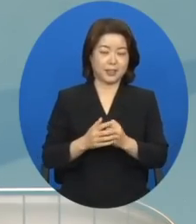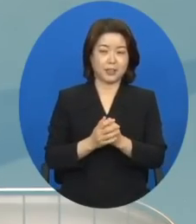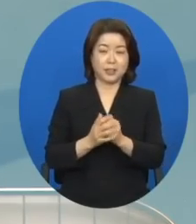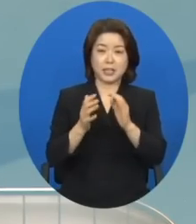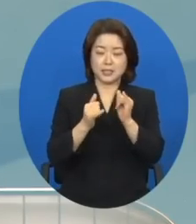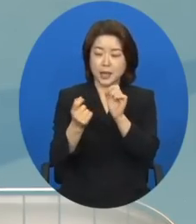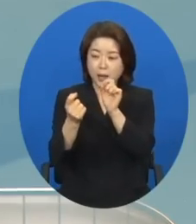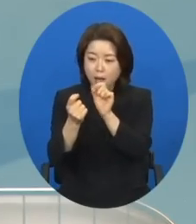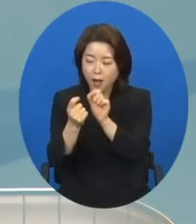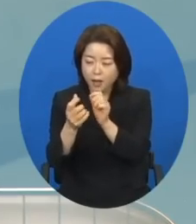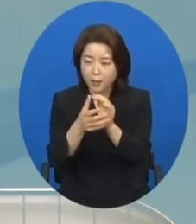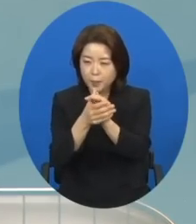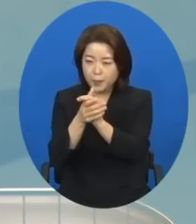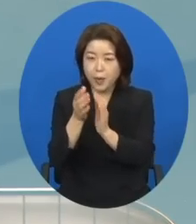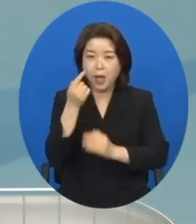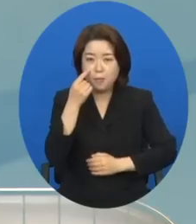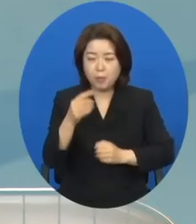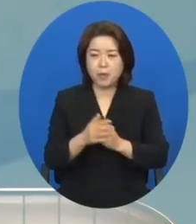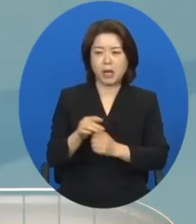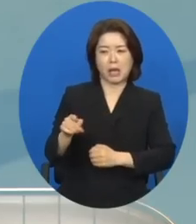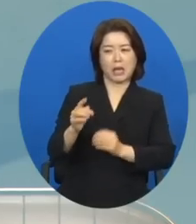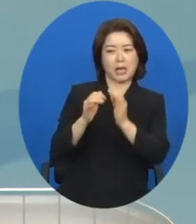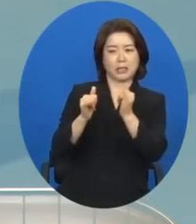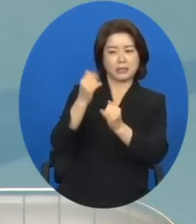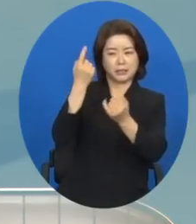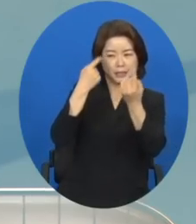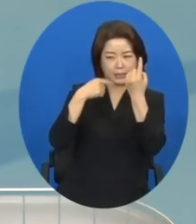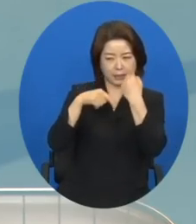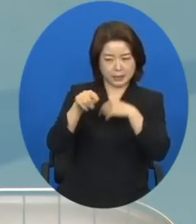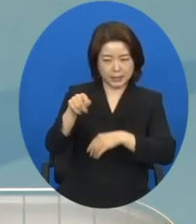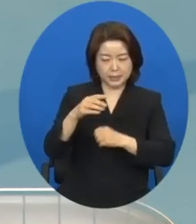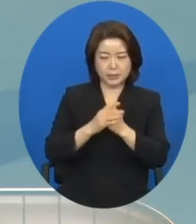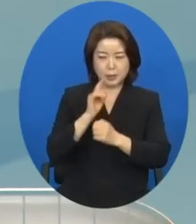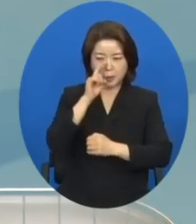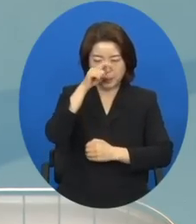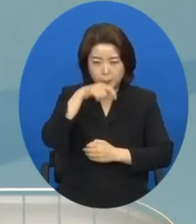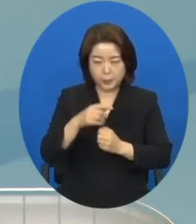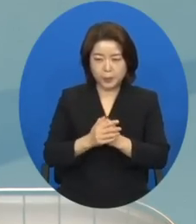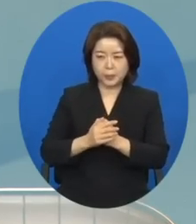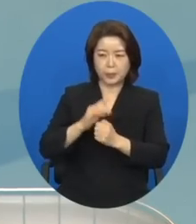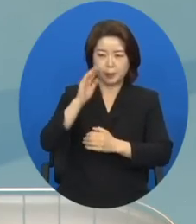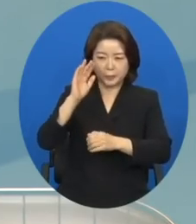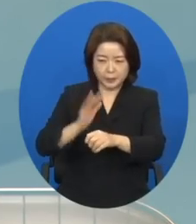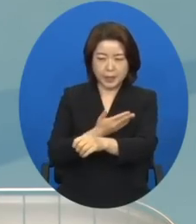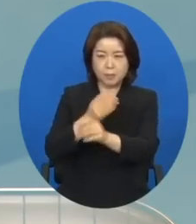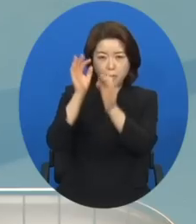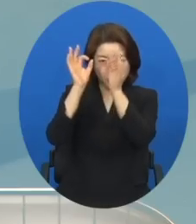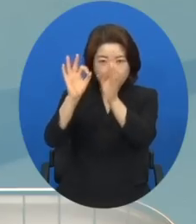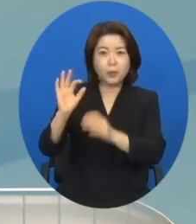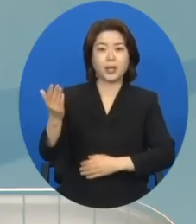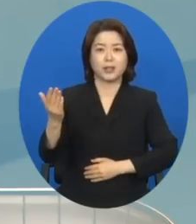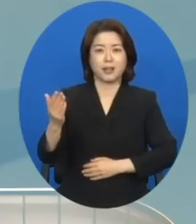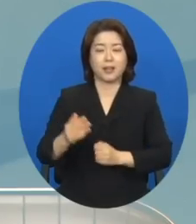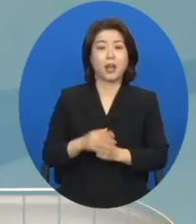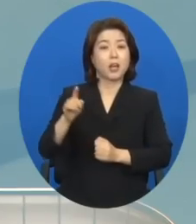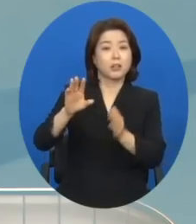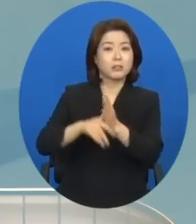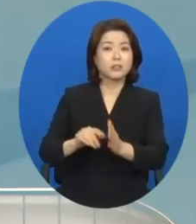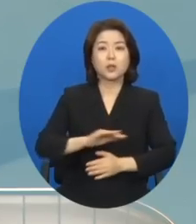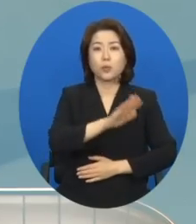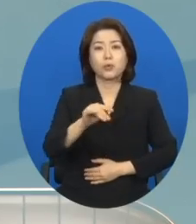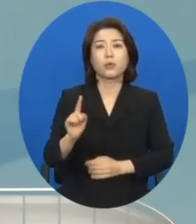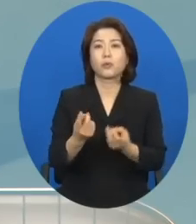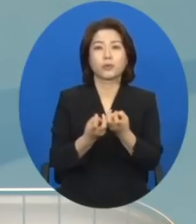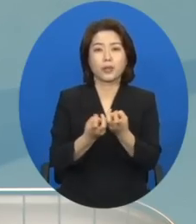가까이 가면 그 사람의 허물과 약점과 단점이 보이기 시작합니다. 그럴 때 우리는 어떻게